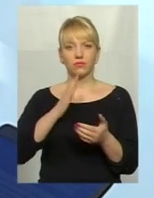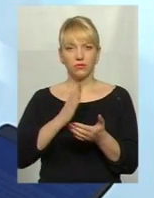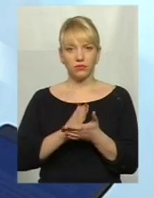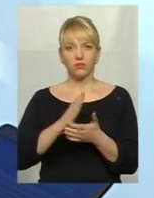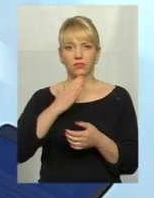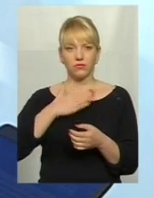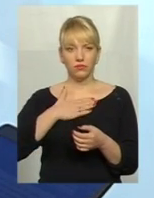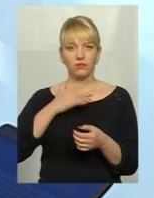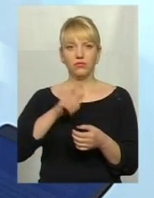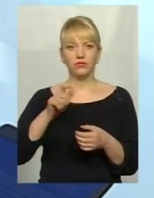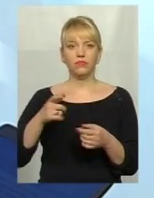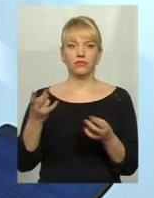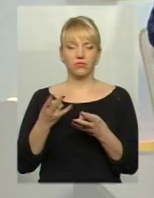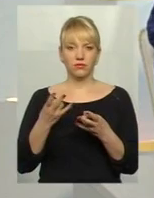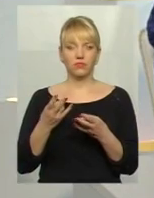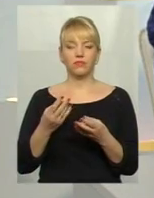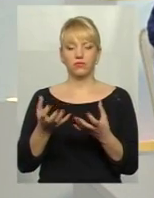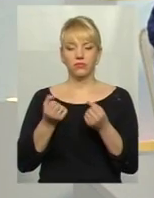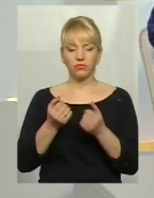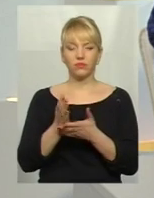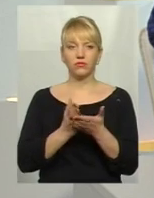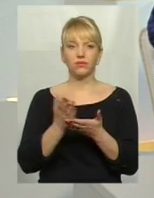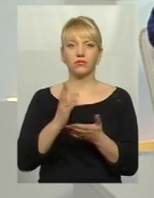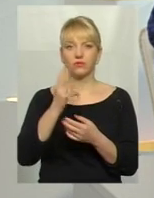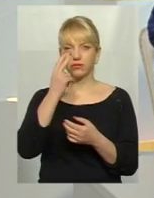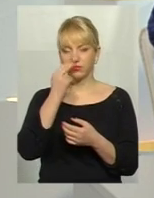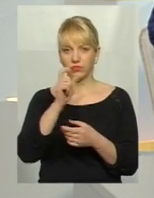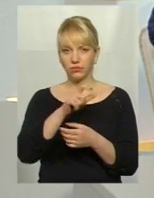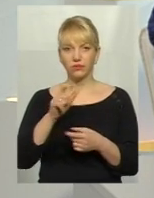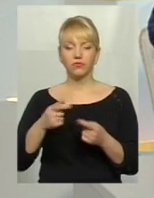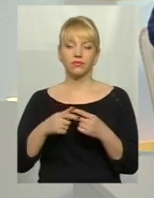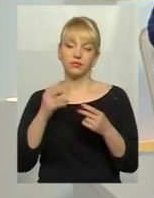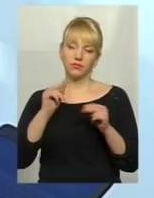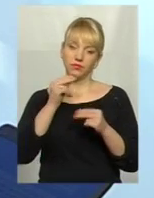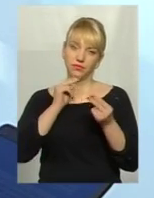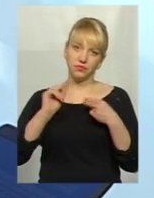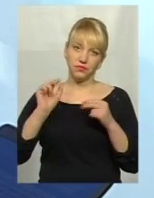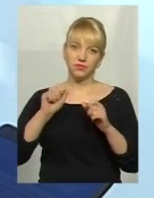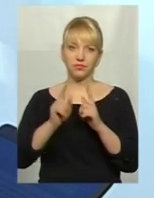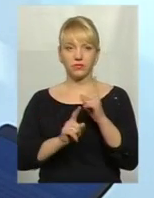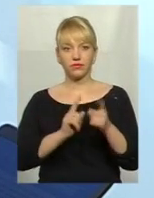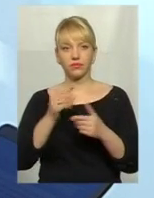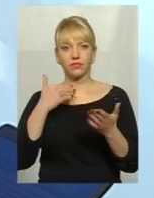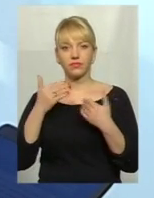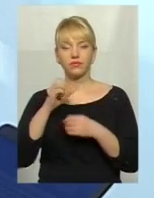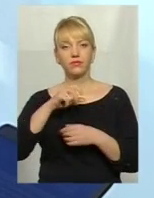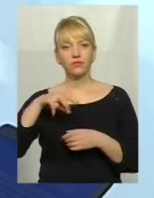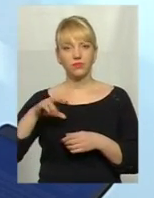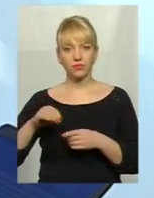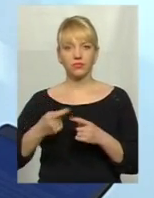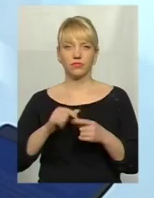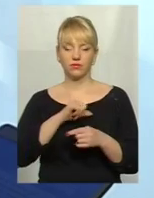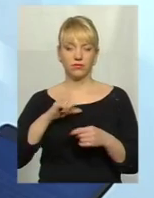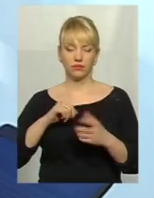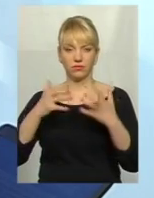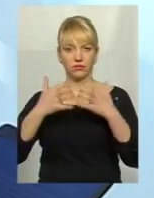громада, і вони повинні отримати послуги. Послуги, до яких вони привикли, ми можемо вдосконалити, ми можемо змінювати підходи, але сам механізм